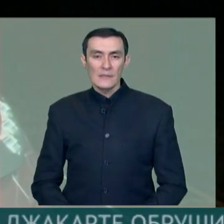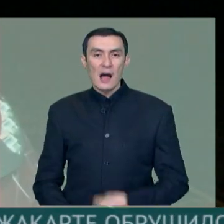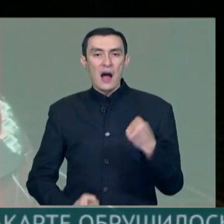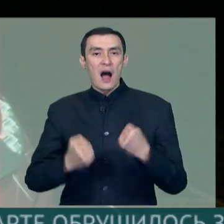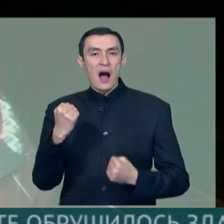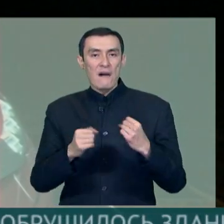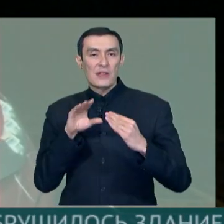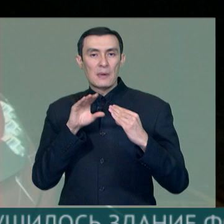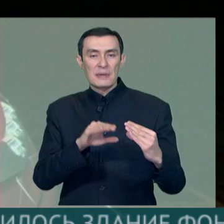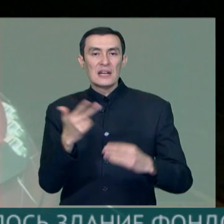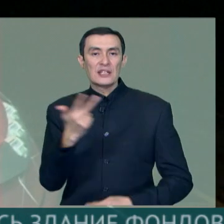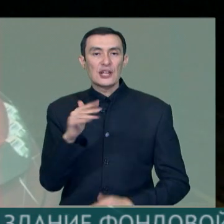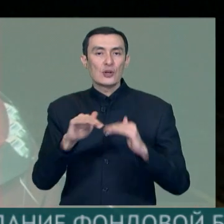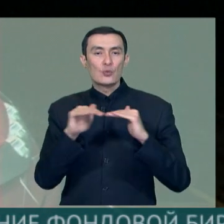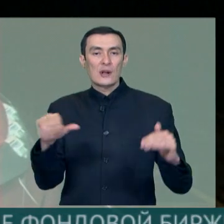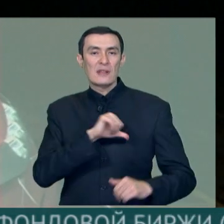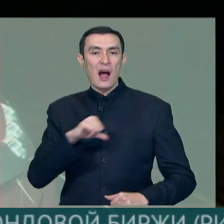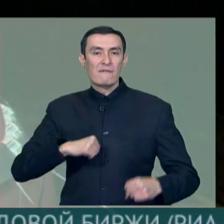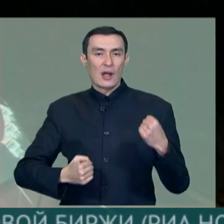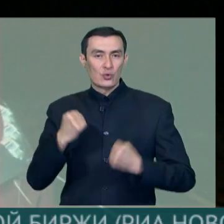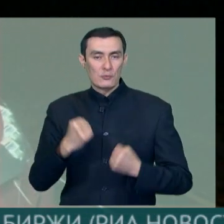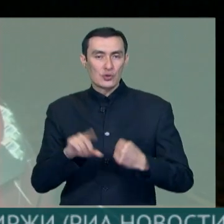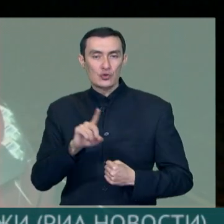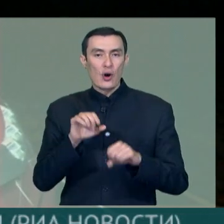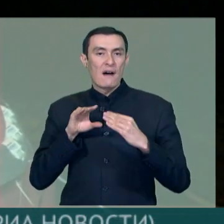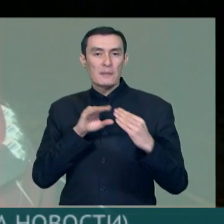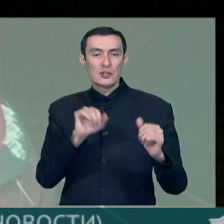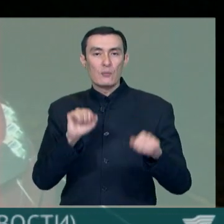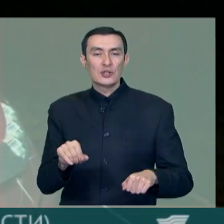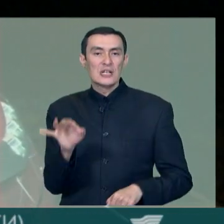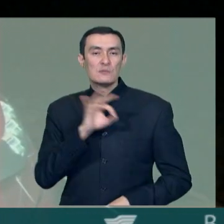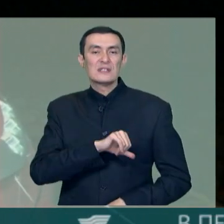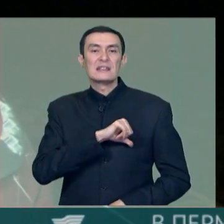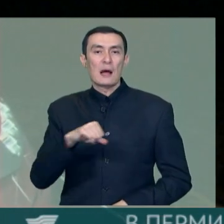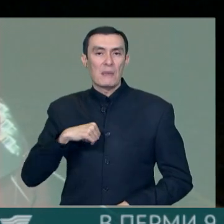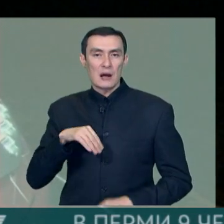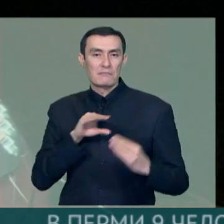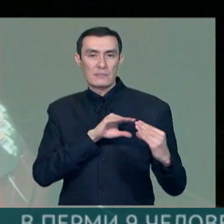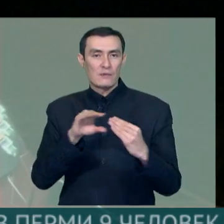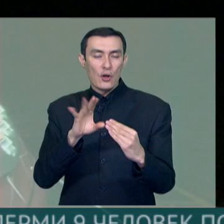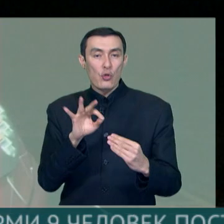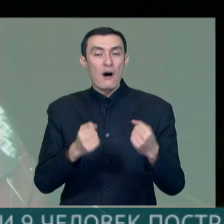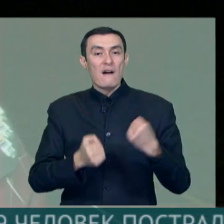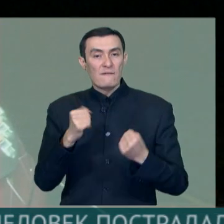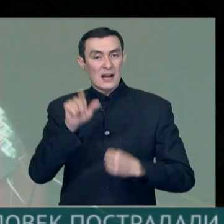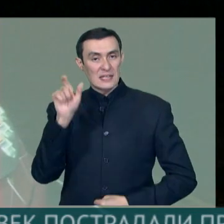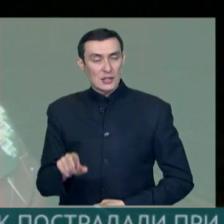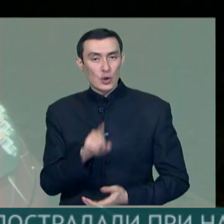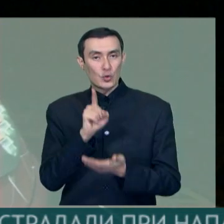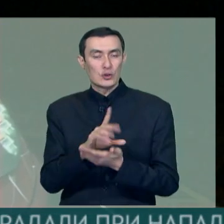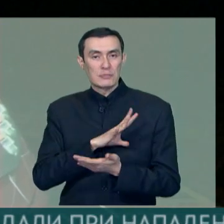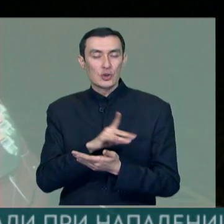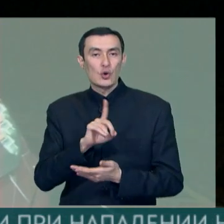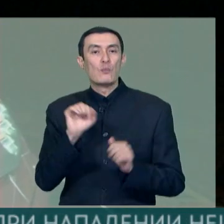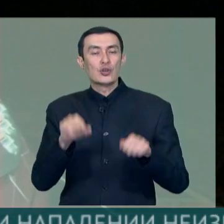Автомобиль получил 3-й уровень автономности. Это означает, что машина может передвигаться самостоятельно, но водитель должен быть готов к тому, чтобы